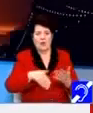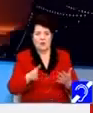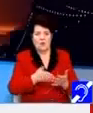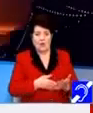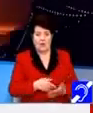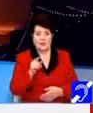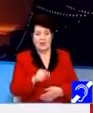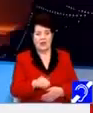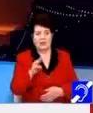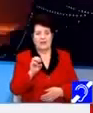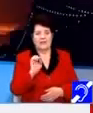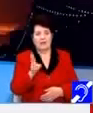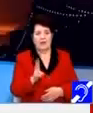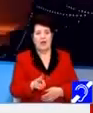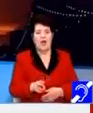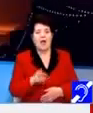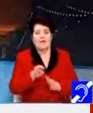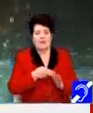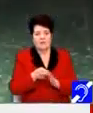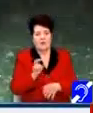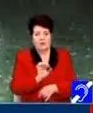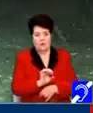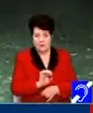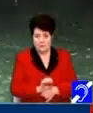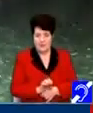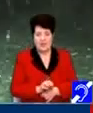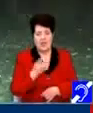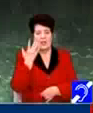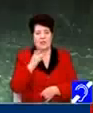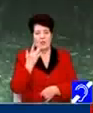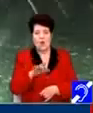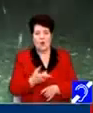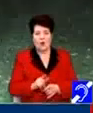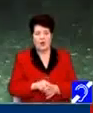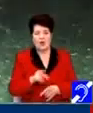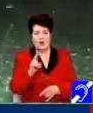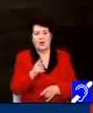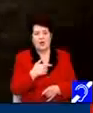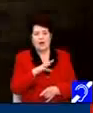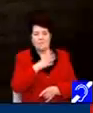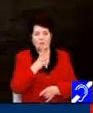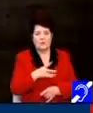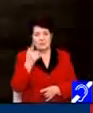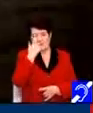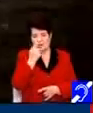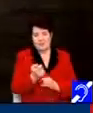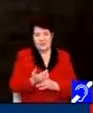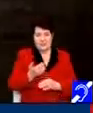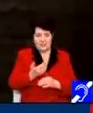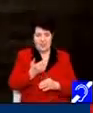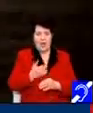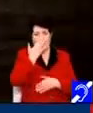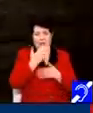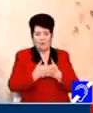anulate, iar traficul feroviar a fost perturbat. Locuitorii din New York, Long Island, Rockland și Westchester au fost avertizați de apropierea unui